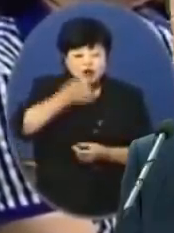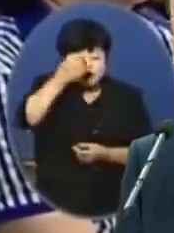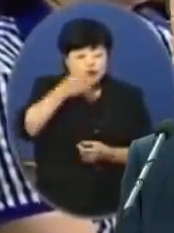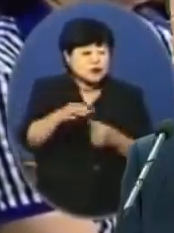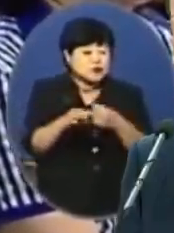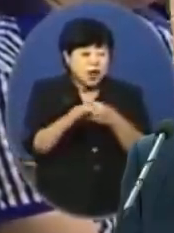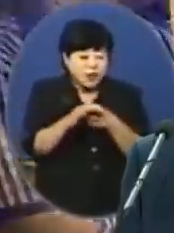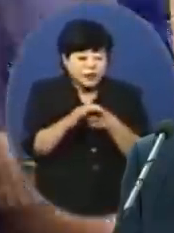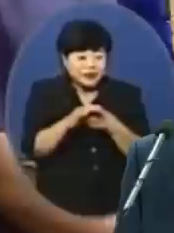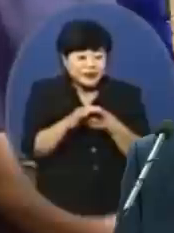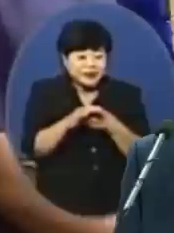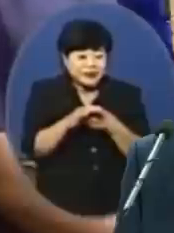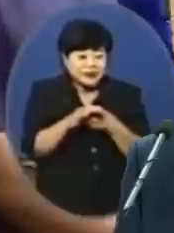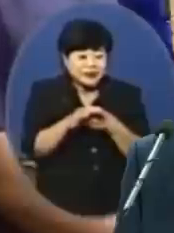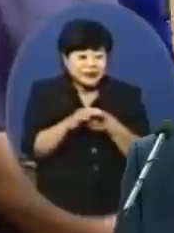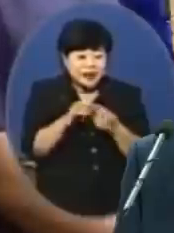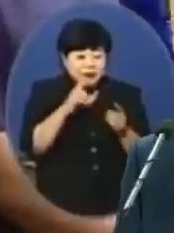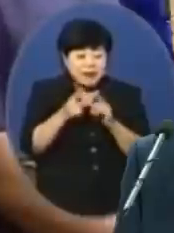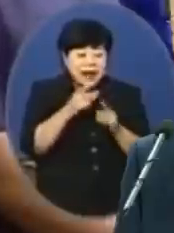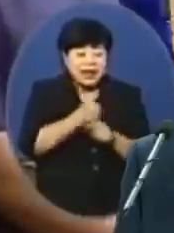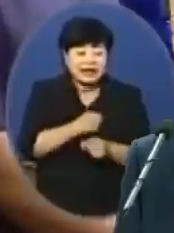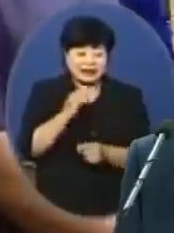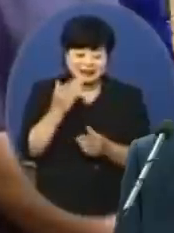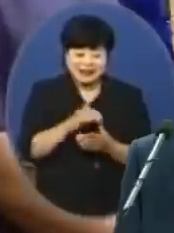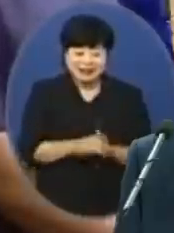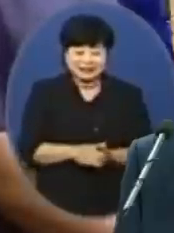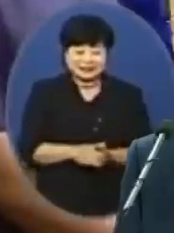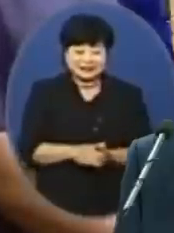꿈꾸면 말하게 된다.